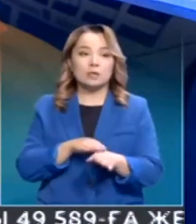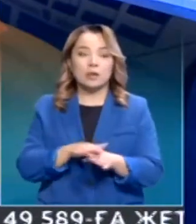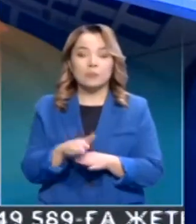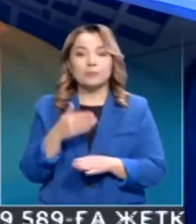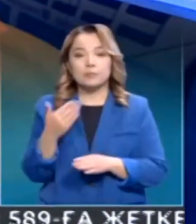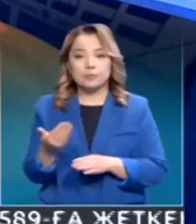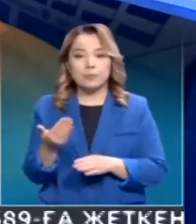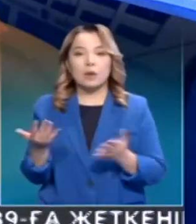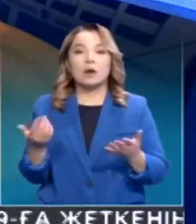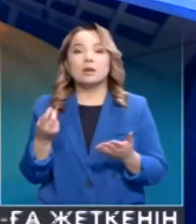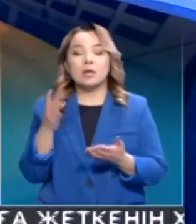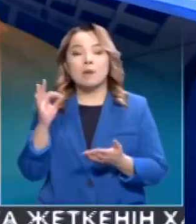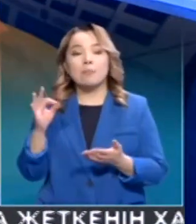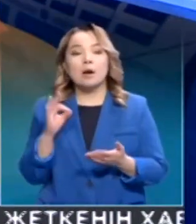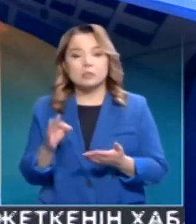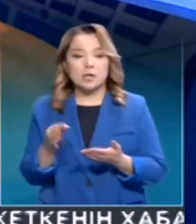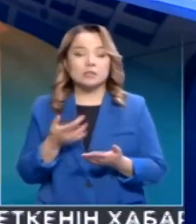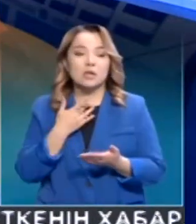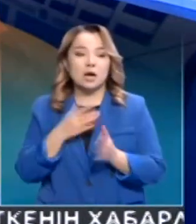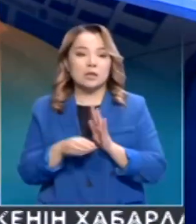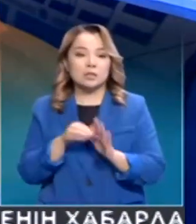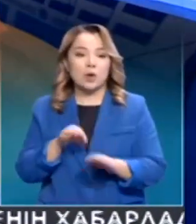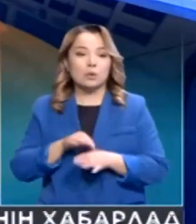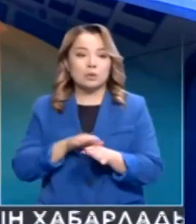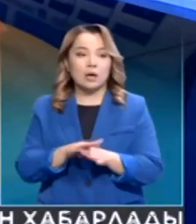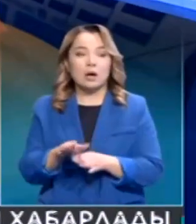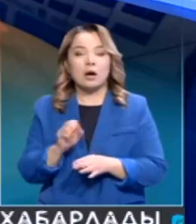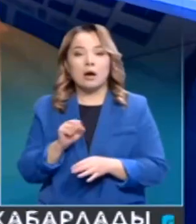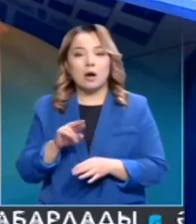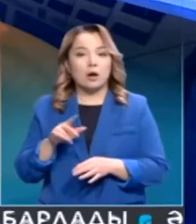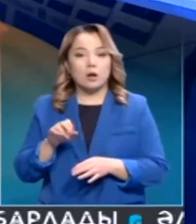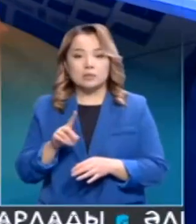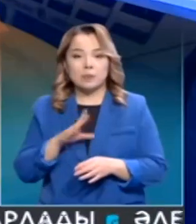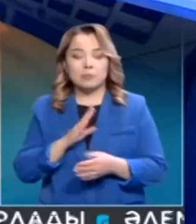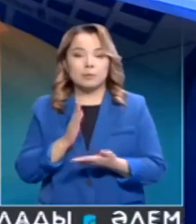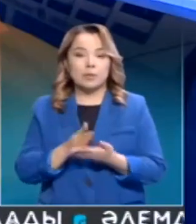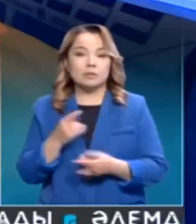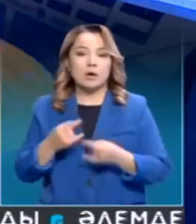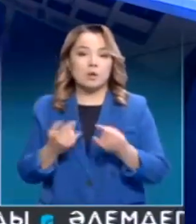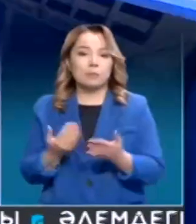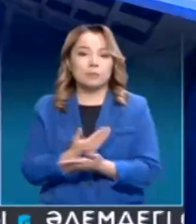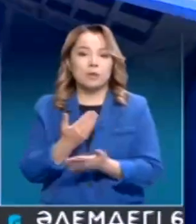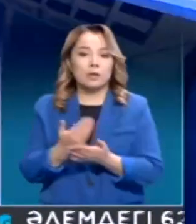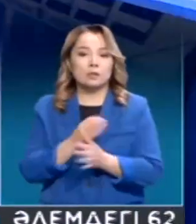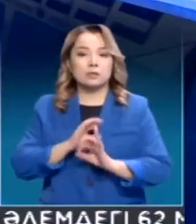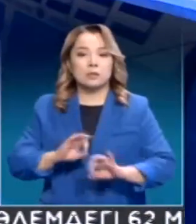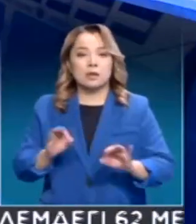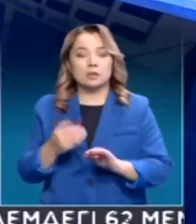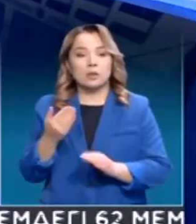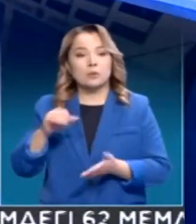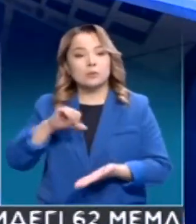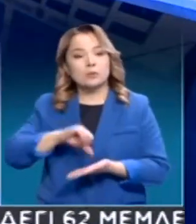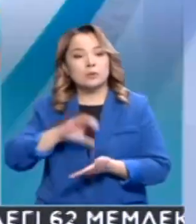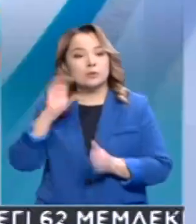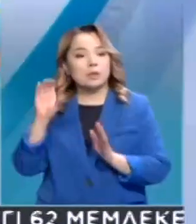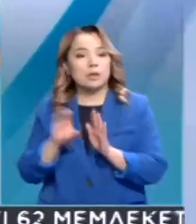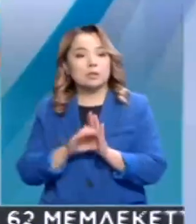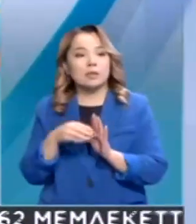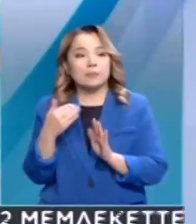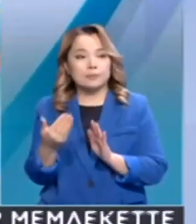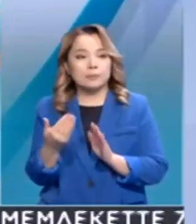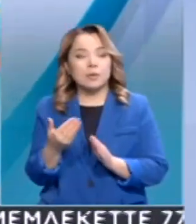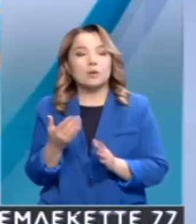сайлаушылардың қанша пайызы таңдау жасаған екен? Аягөз Оралбай қызы соңғы ақпаратты бөлісуге әзір.